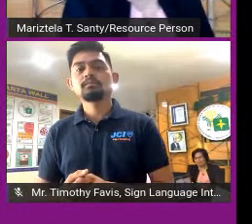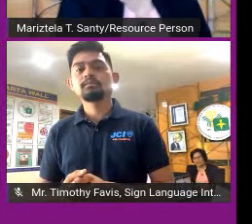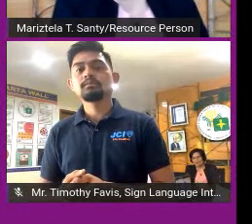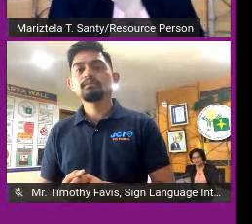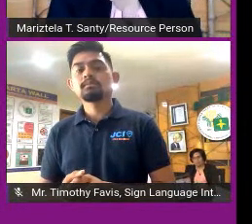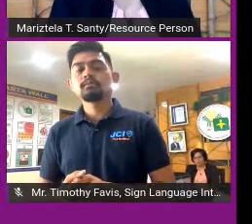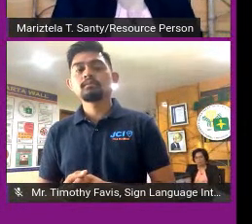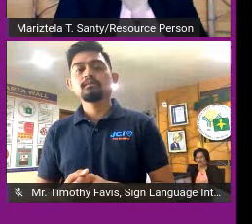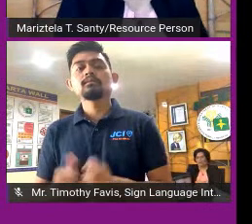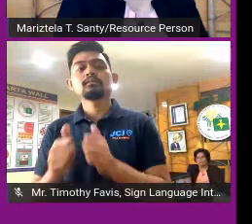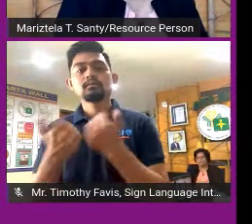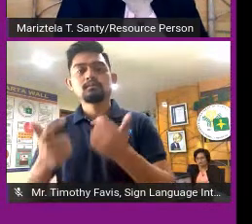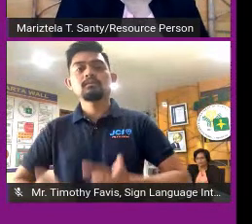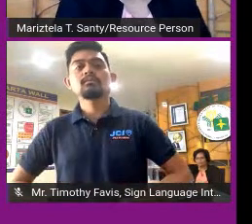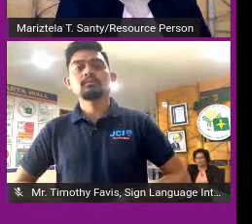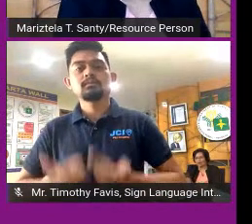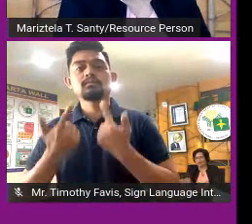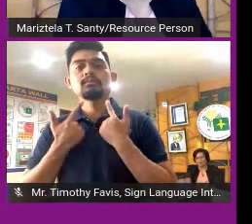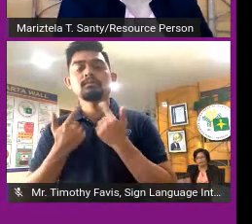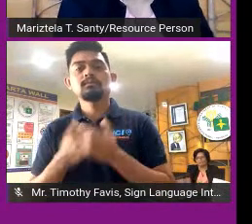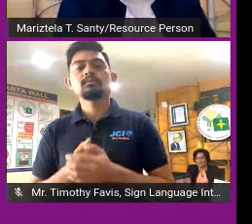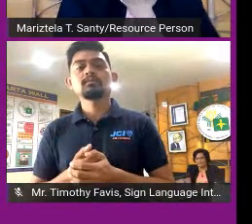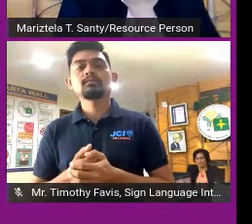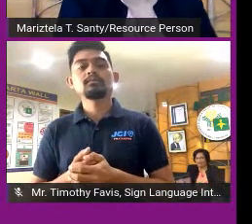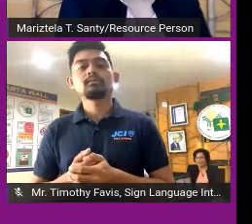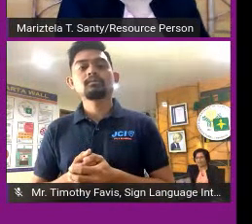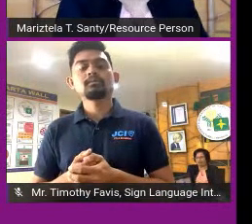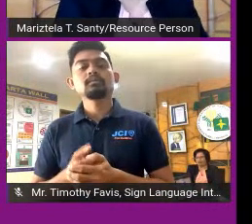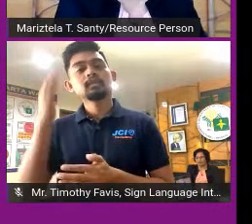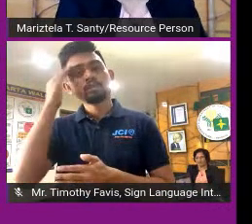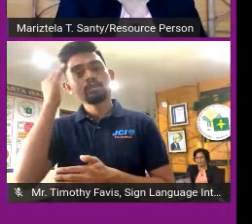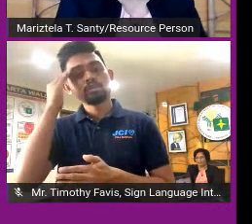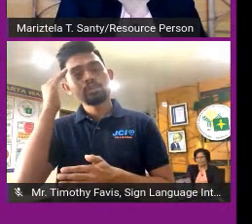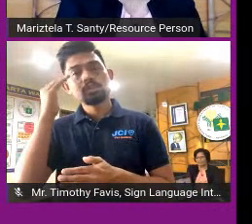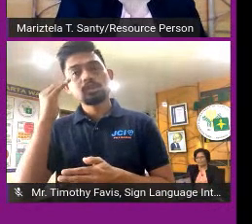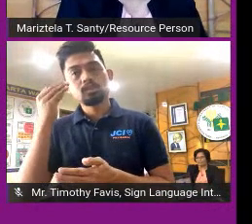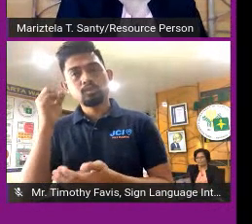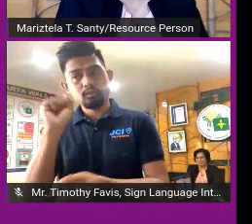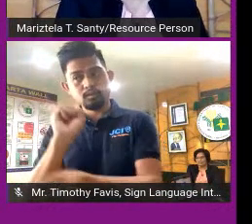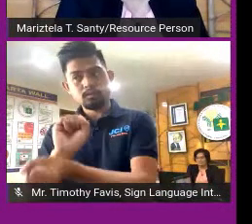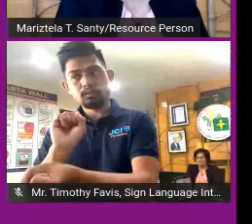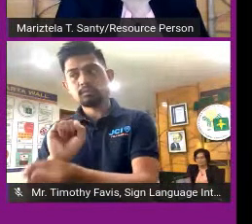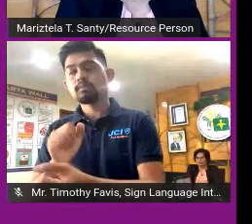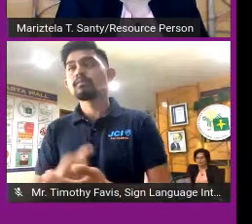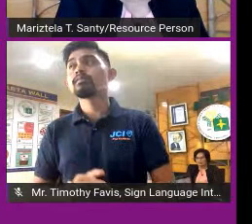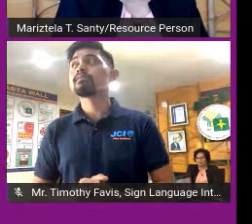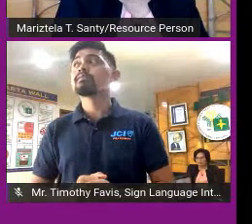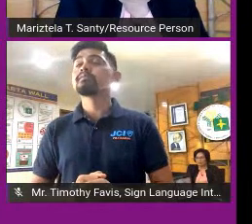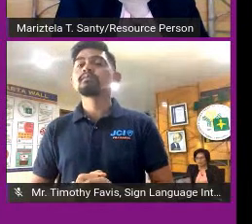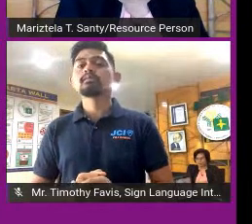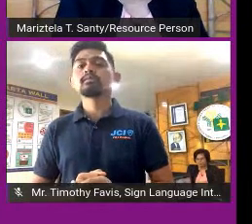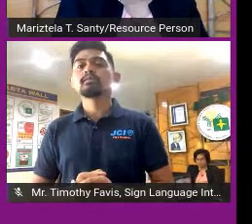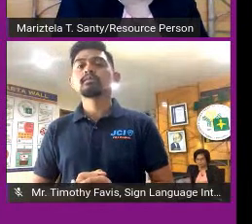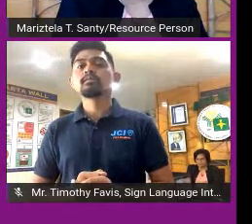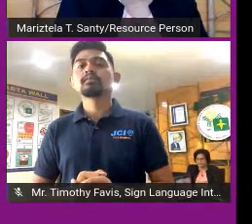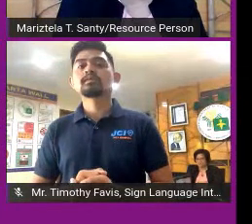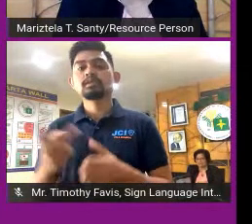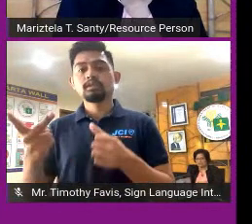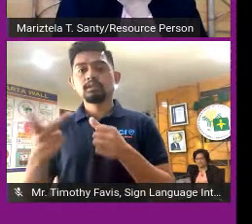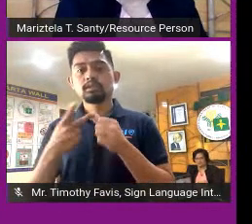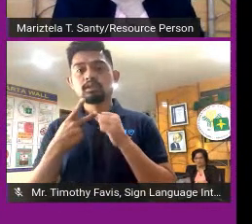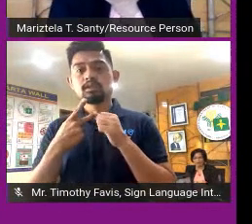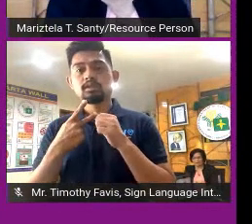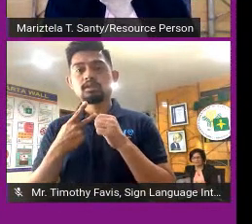kung paano tayo mabubuhay. So we have to know our pangkabuhayan or economic. Then you have your